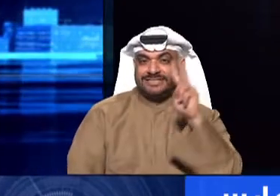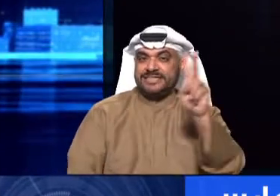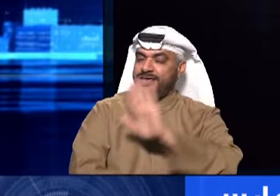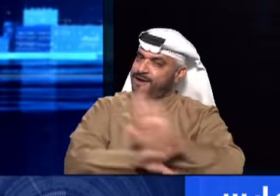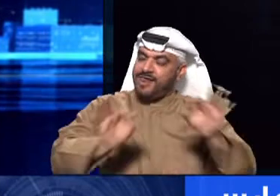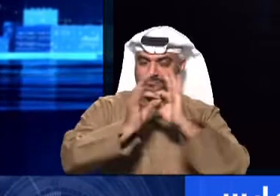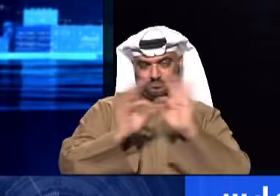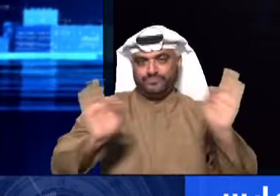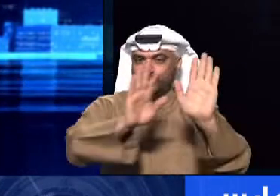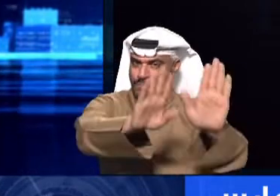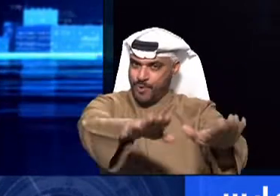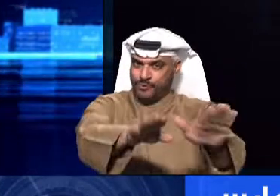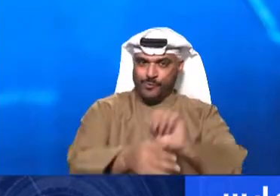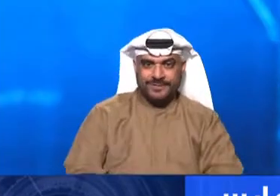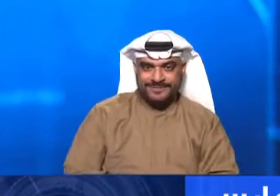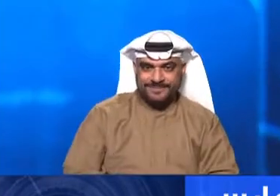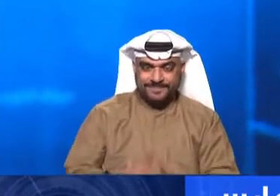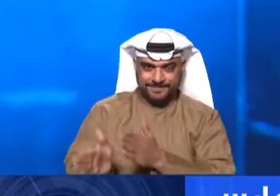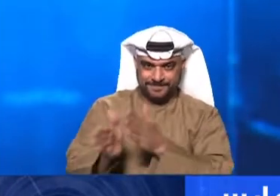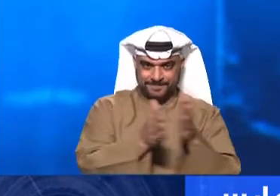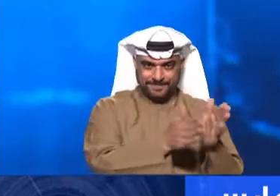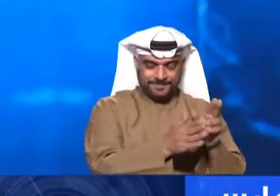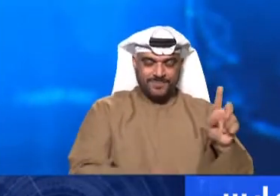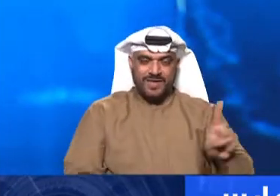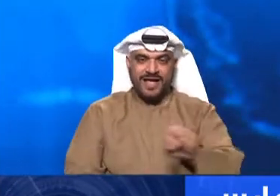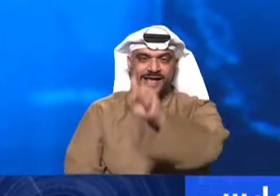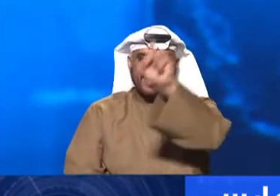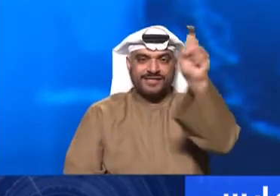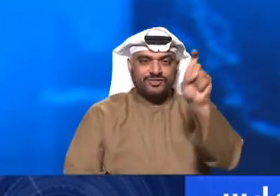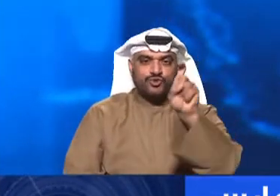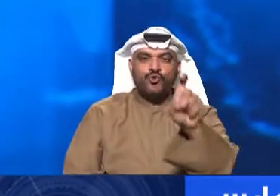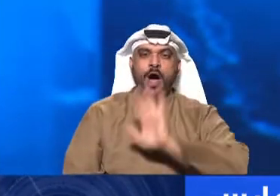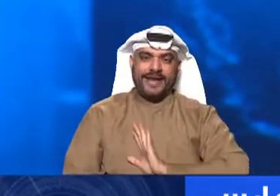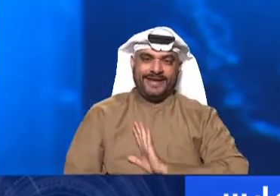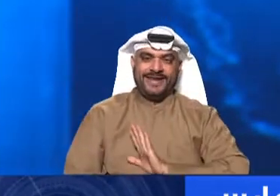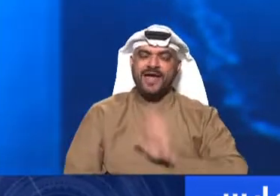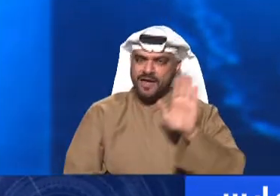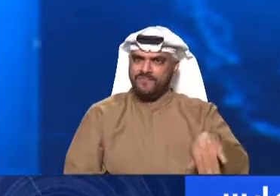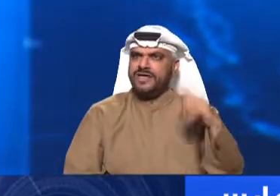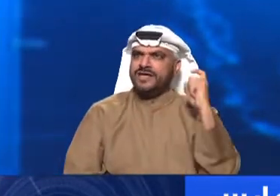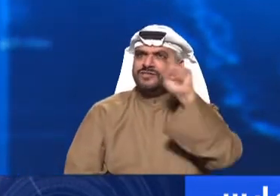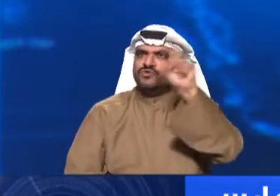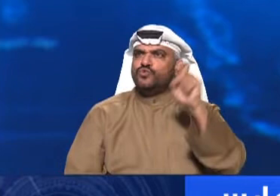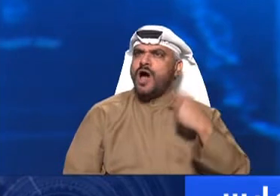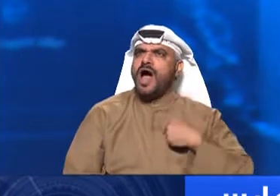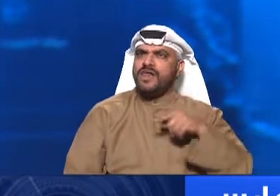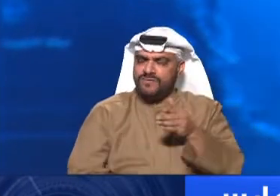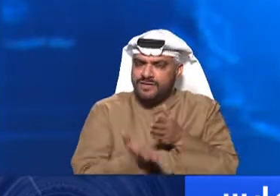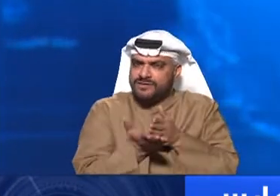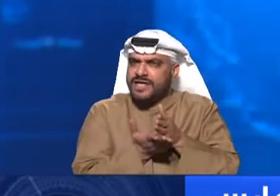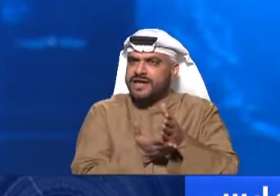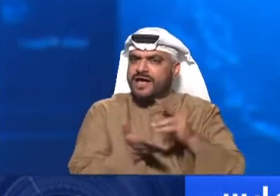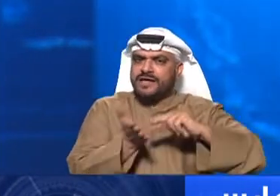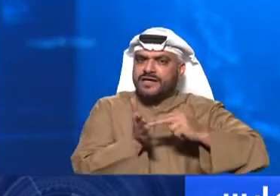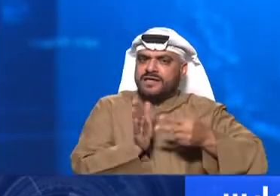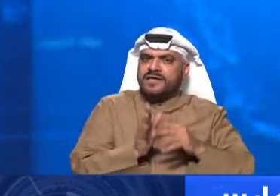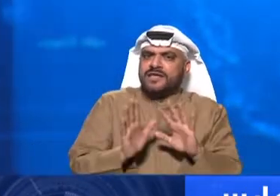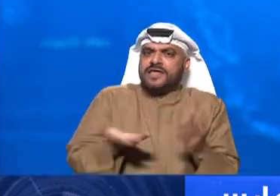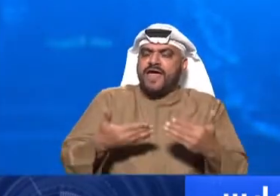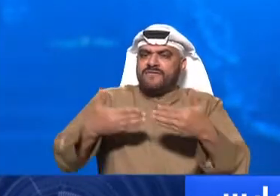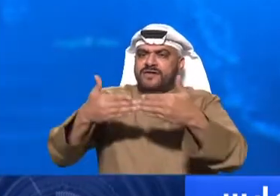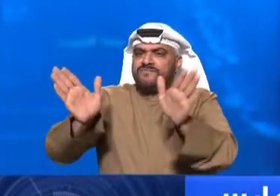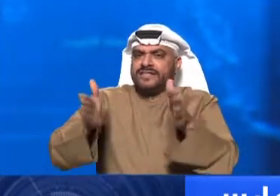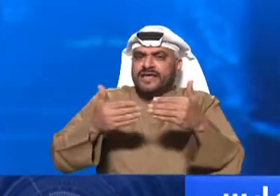المناطق. نعم. طيب مهندس أحمد، هناك من يتساءل أنه هذه الخطوة ربما ستفتح